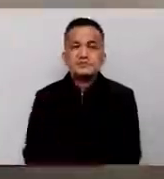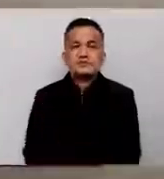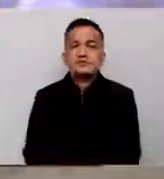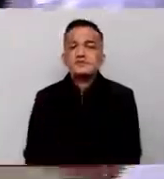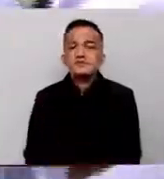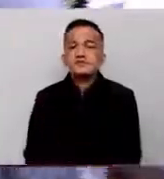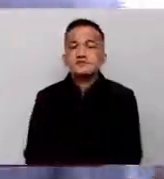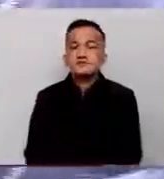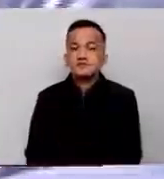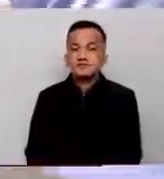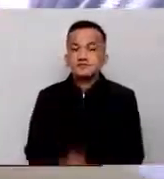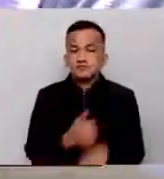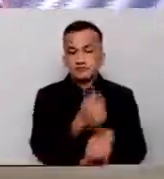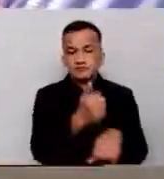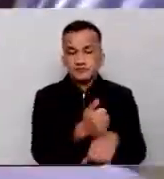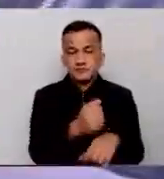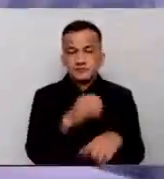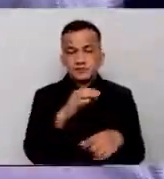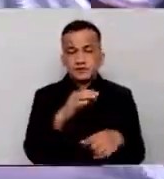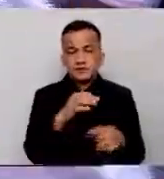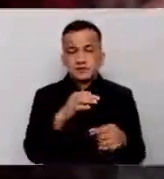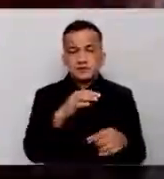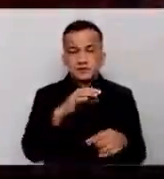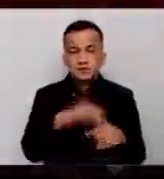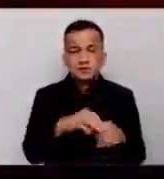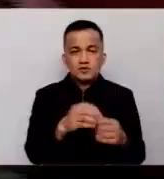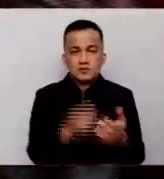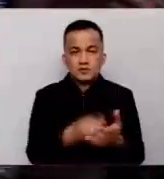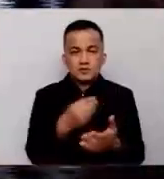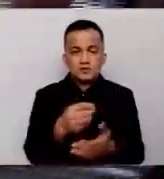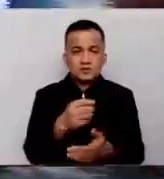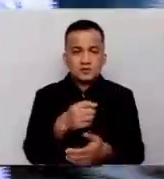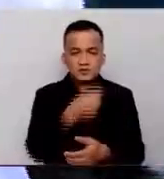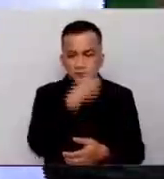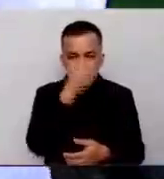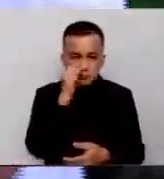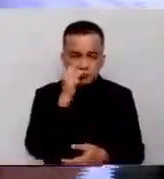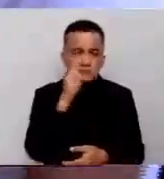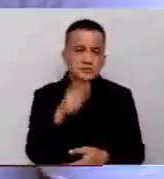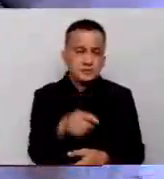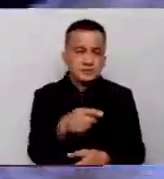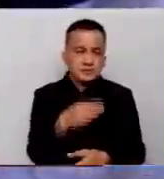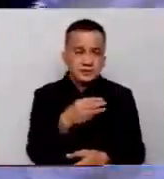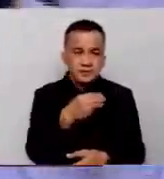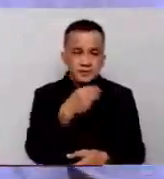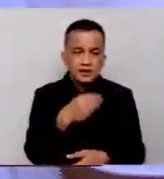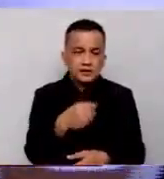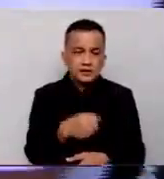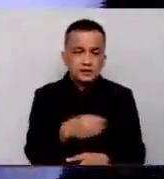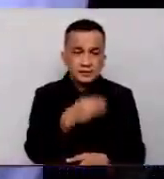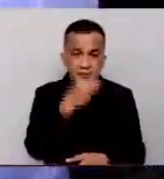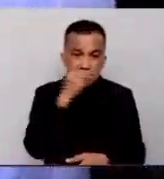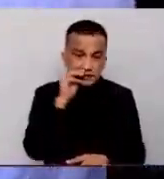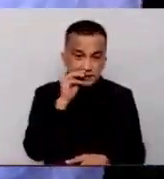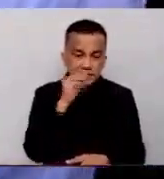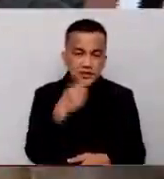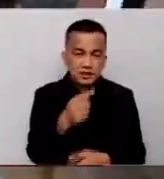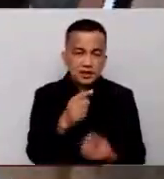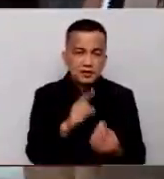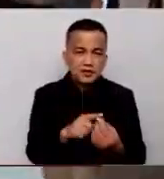Pinaratangan din ang ilan na vote buying si Senator Manny Pacquiao. Meron daw kasing nagpapa-fill up ng form sa Bulacan para raw sa libreng